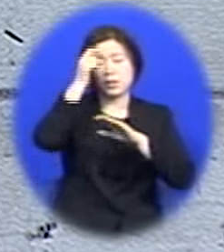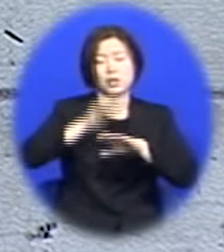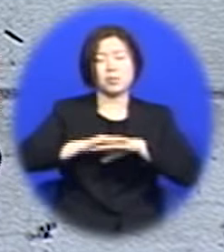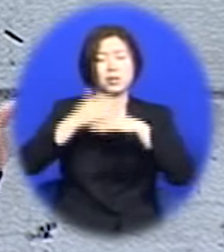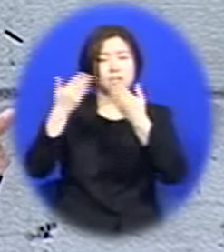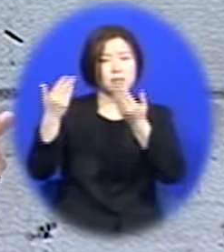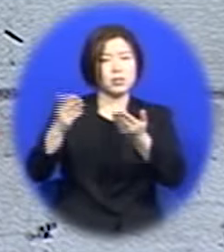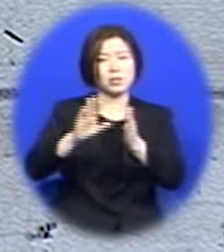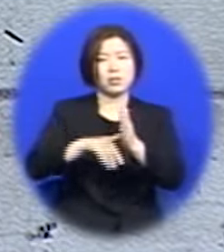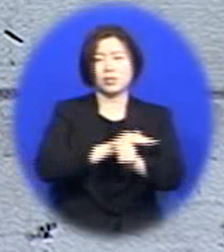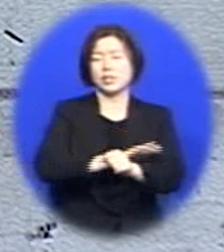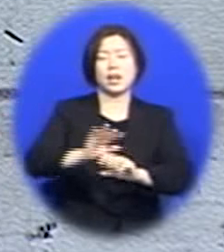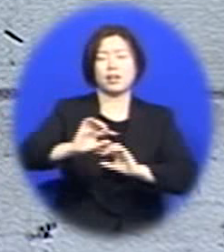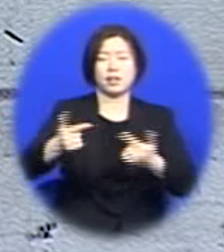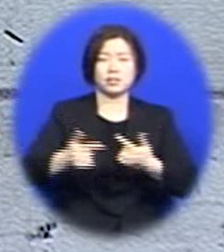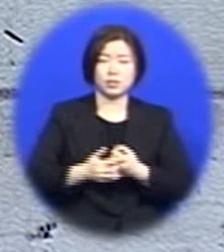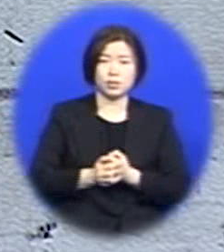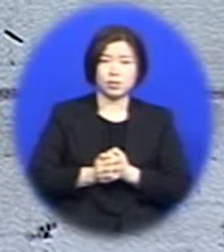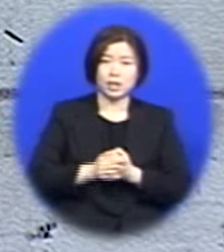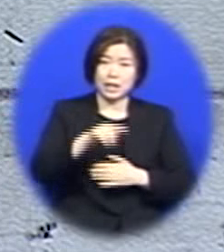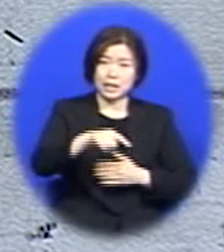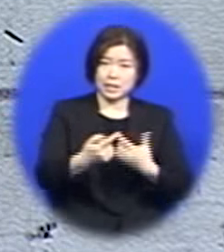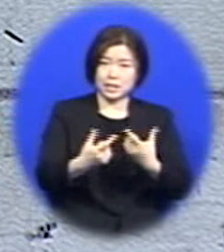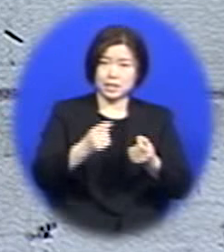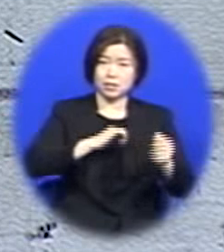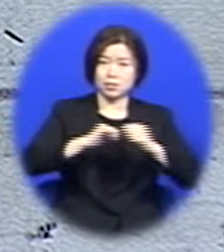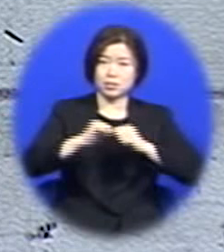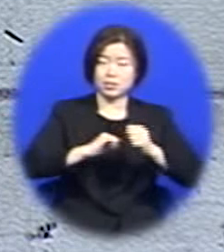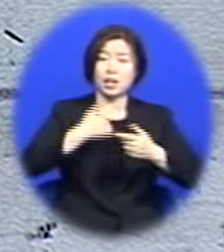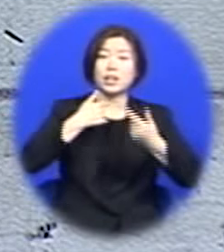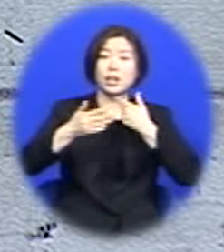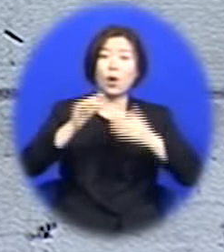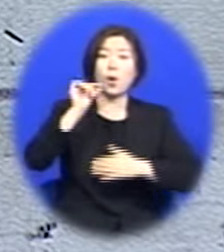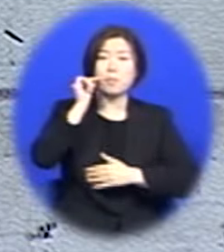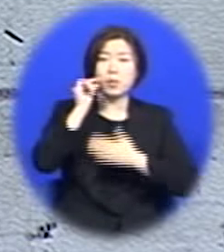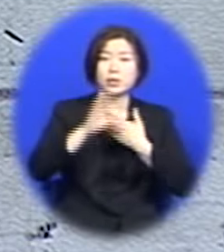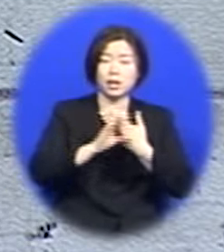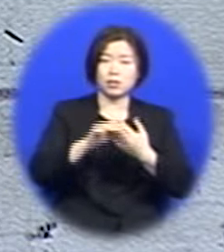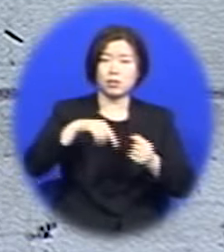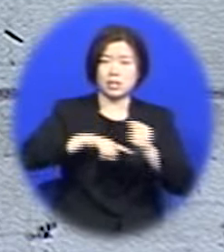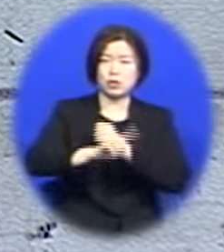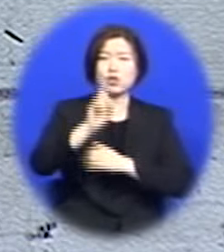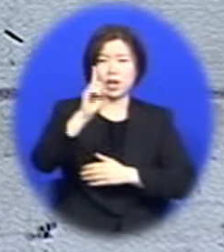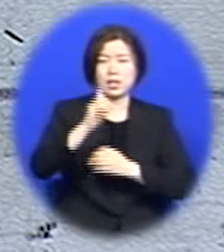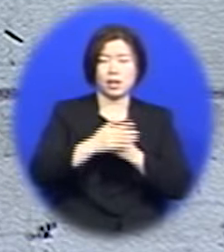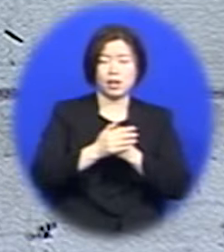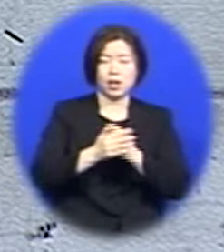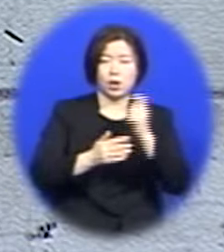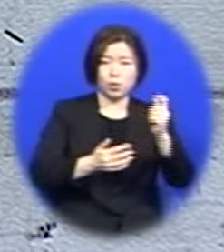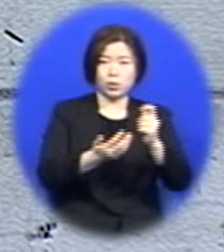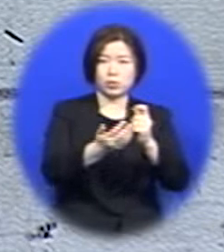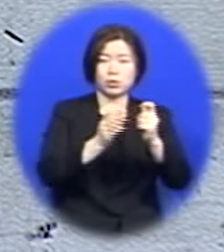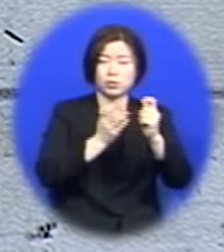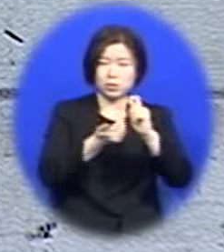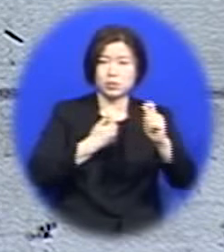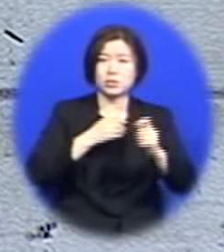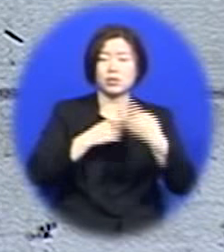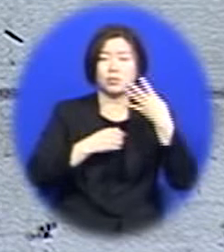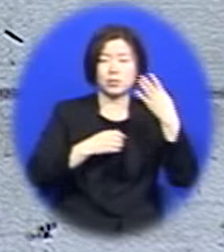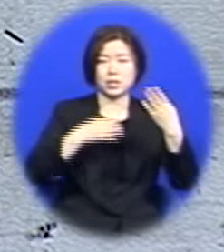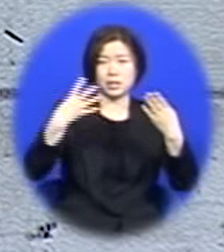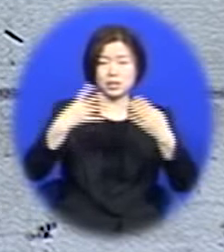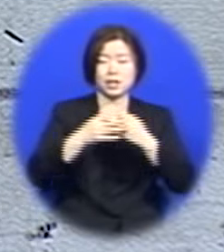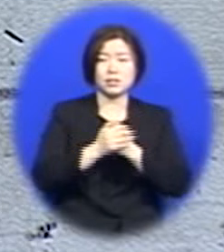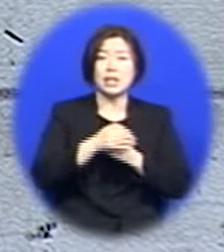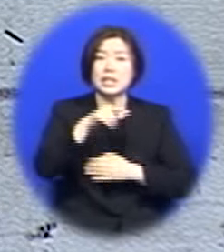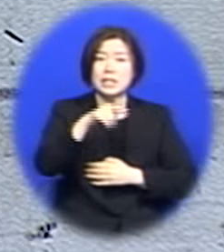우리가 예배를 드리면서도 이런 역사를 경험하지 못하는 이유는 하나입니다. 고린도후서 4장 4절에서 이